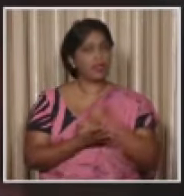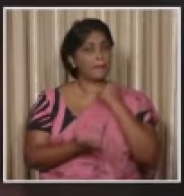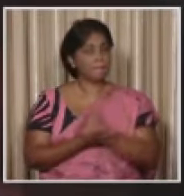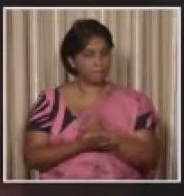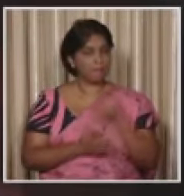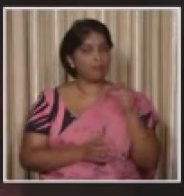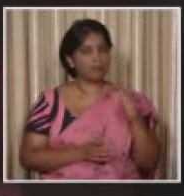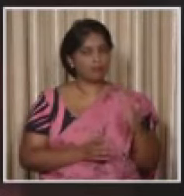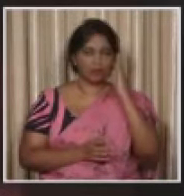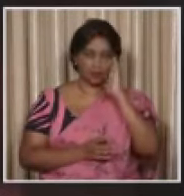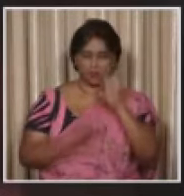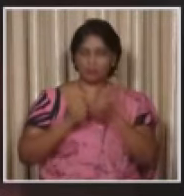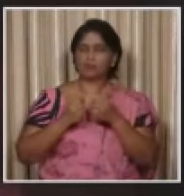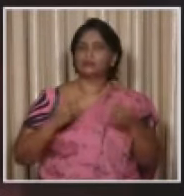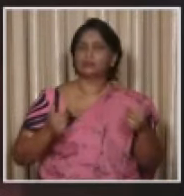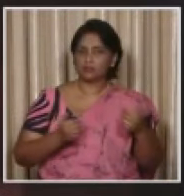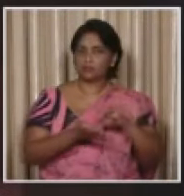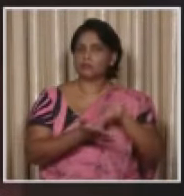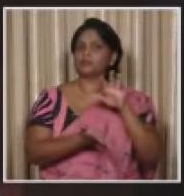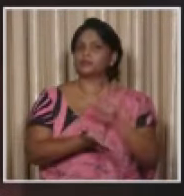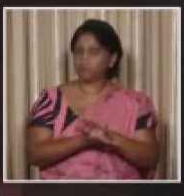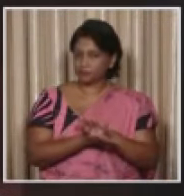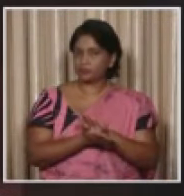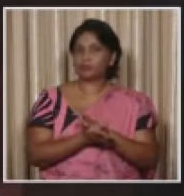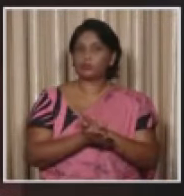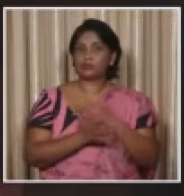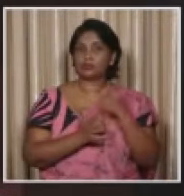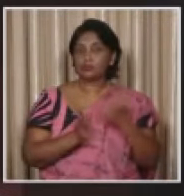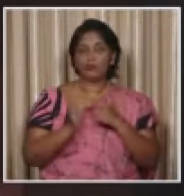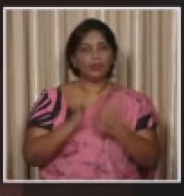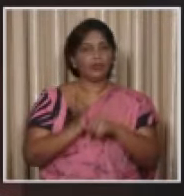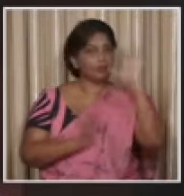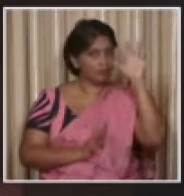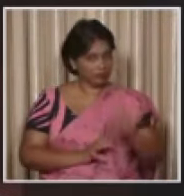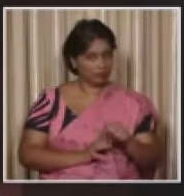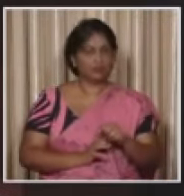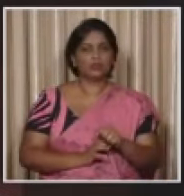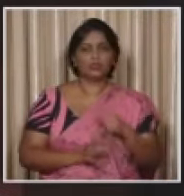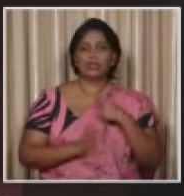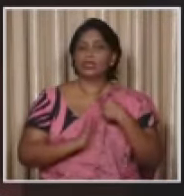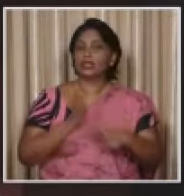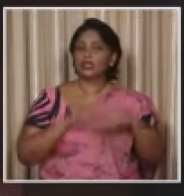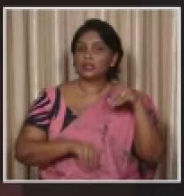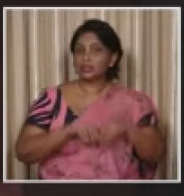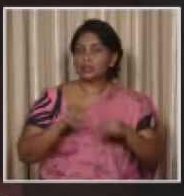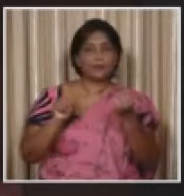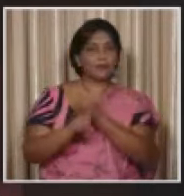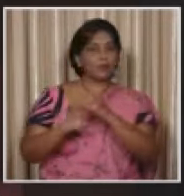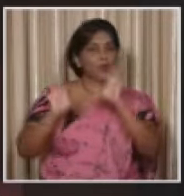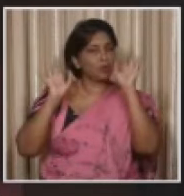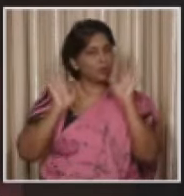බැංකුව ස්වාධීනත්වය ස්ථාපනය කිරීමේ අලුත් අනපනත් ගෙනාවේ දේශපාලන ඇඟිලි